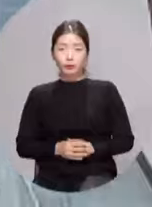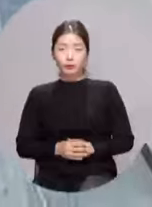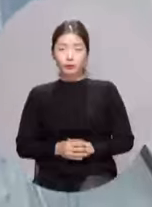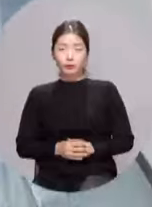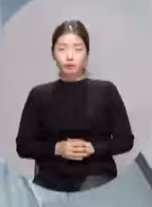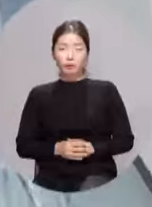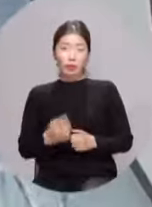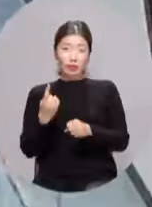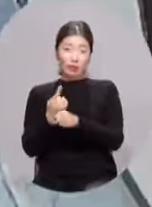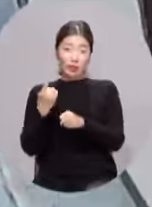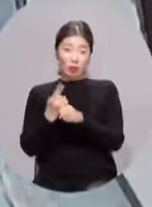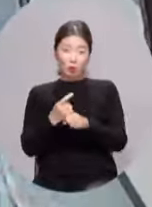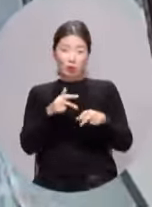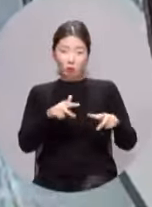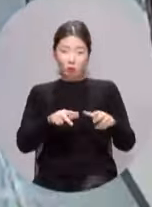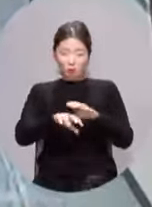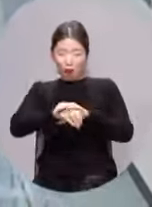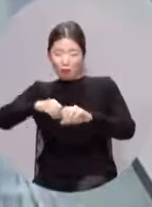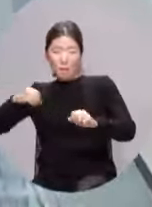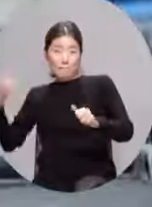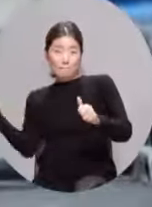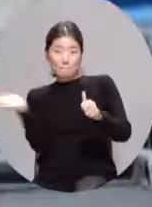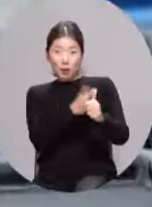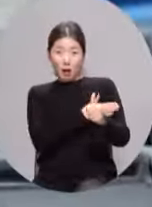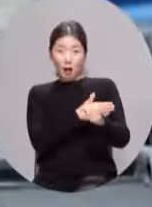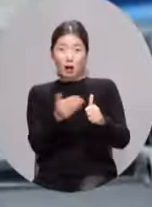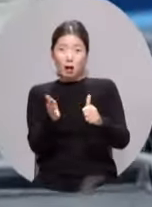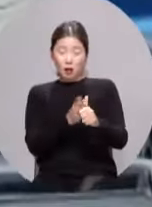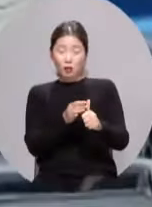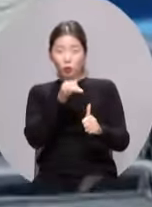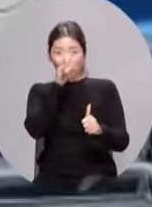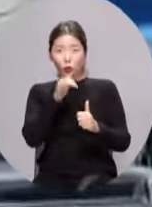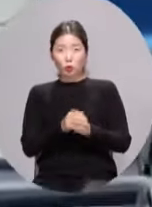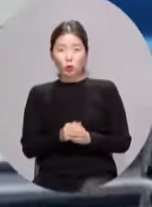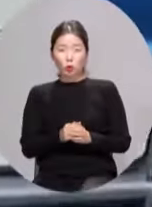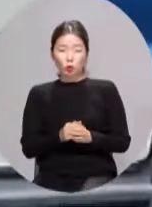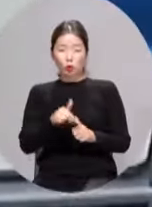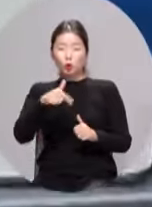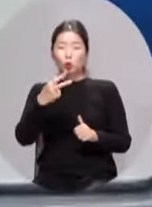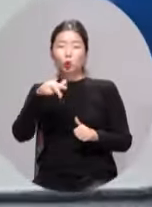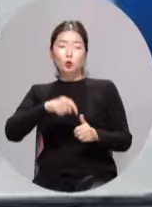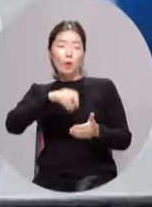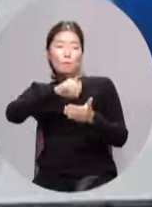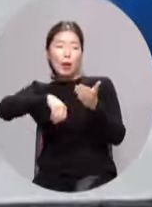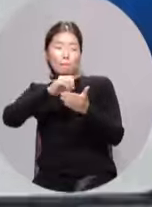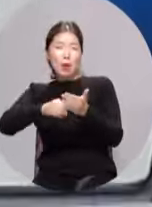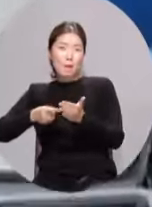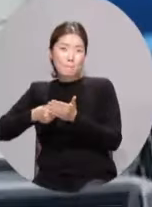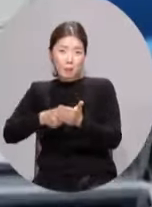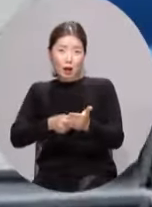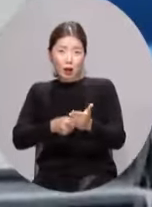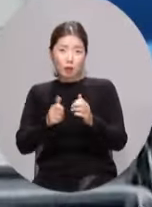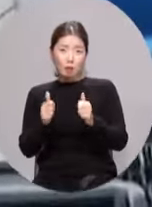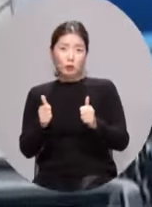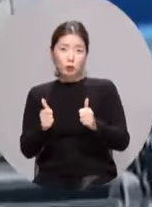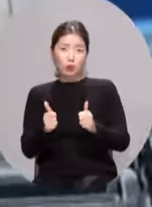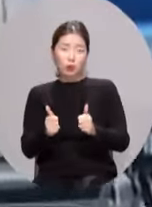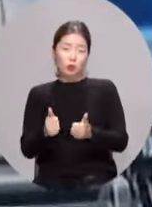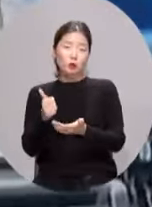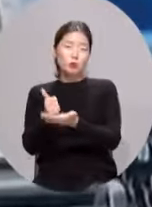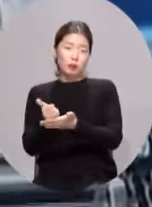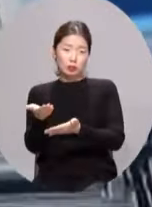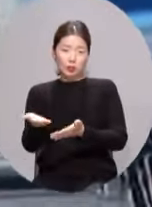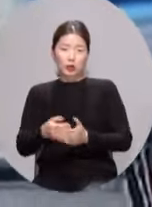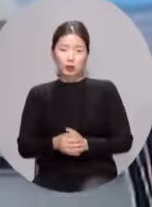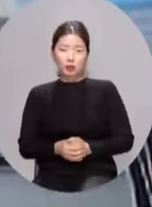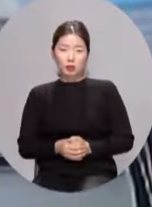기자입니다 을 신발로 내리치는 등 폭행을 일삼고 노조탈퇴 등을 강요한 혐의로 재판에 넘겨진 순정